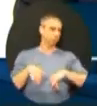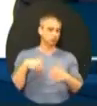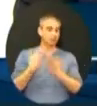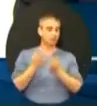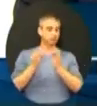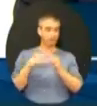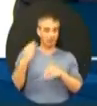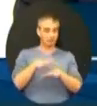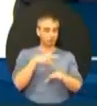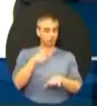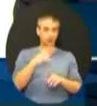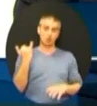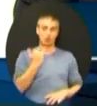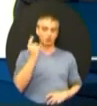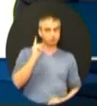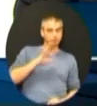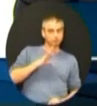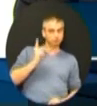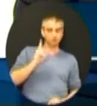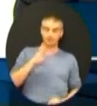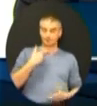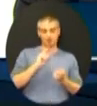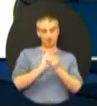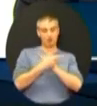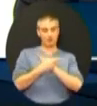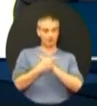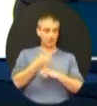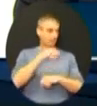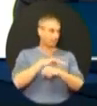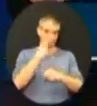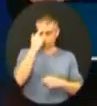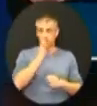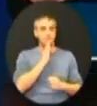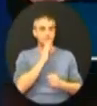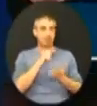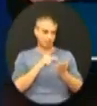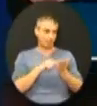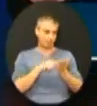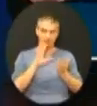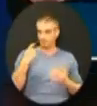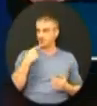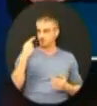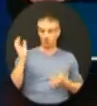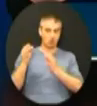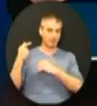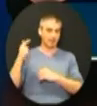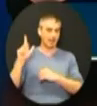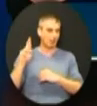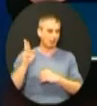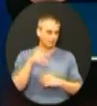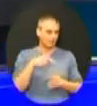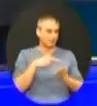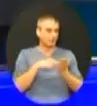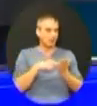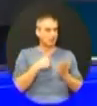המשפטים ולתת להם תחושה שהם כל הזמן מאוימים בין אם על ידי החלפה ניולי ש חושבת שזאת בעיה בגלל גם בגלל מה שאמר אורך דין גלרט אבל גם